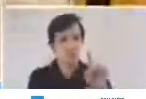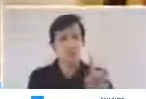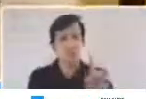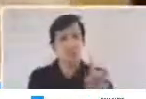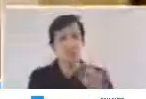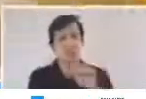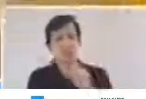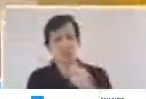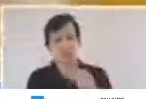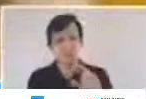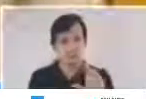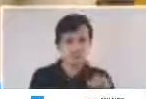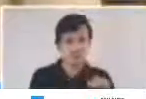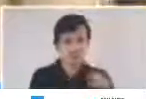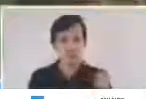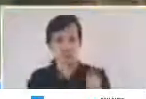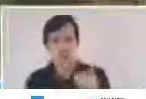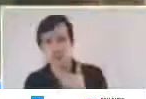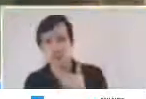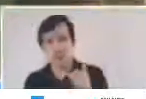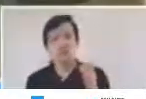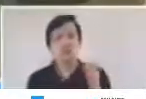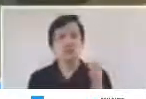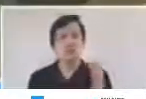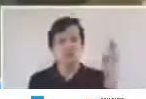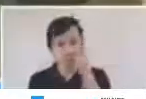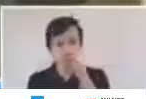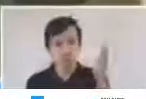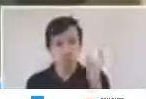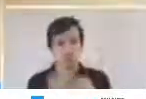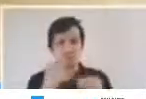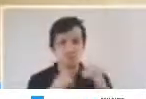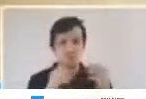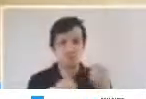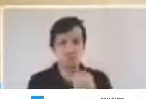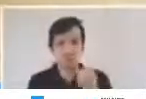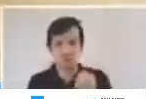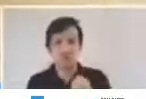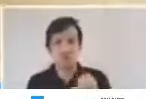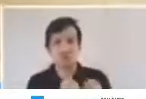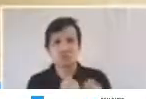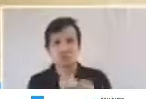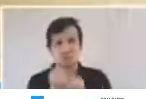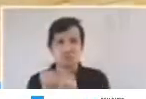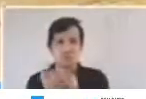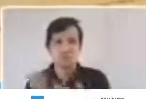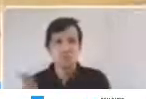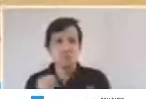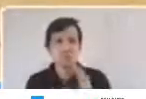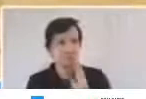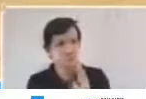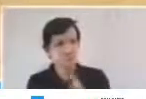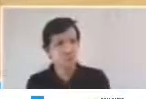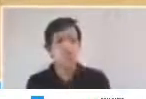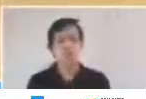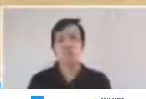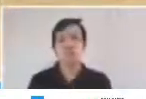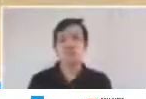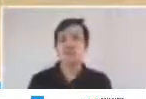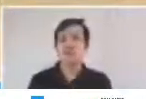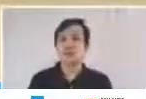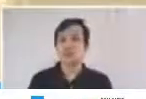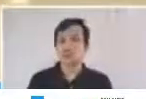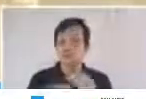po natin, nakaka-comply naman. But of course, we'll have to do more para makita po natin na everybody talaga, both